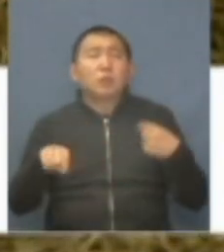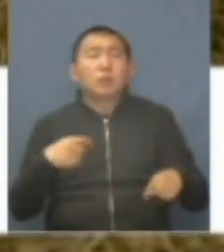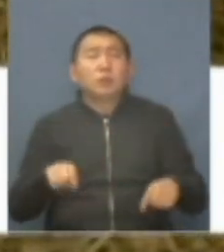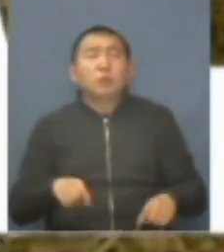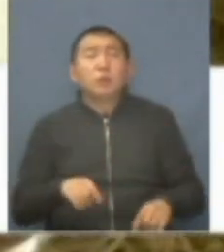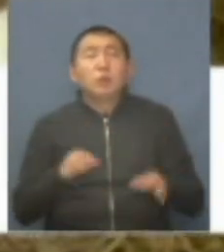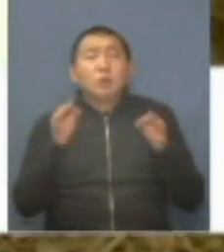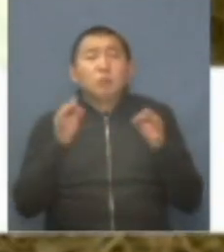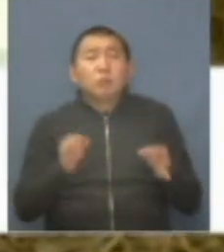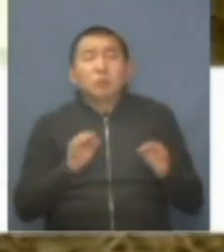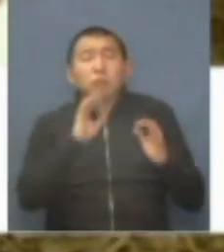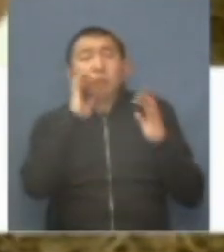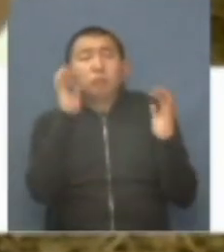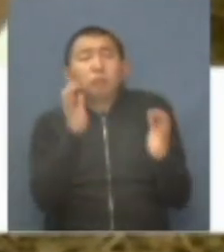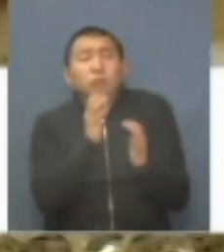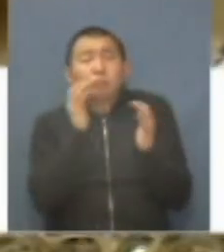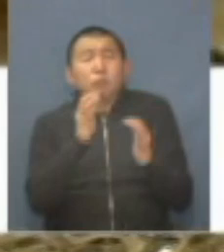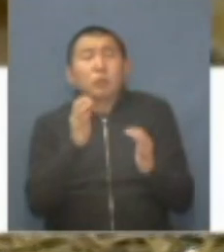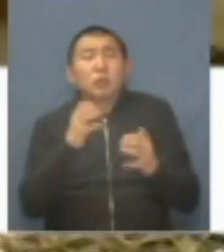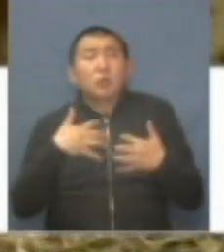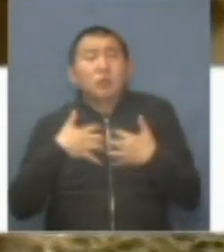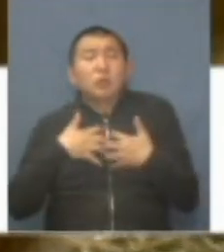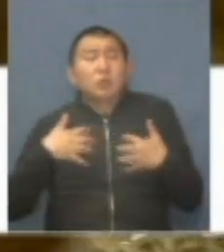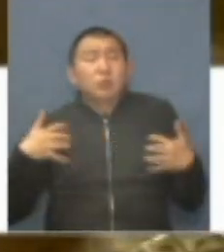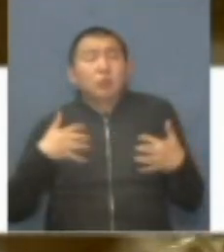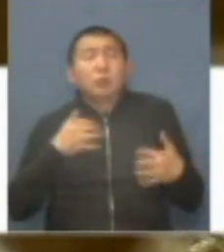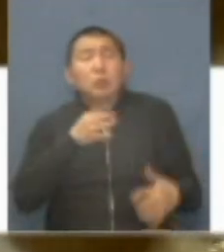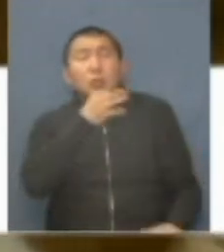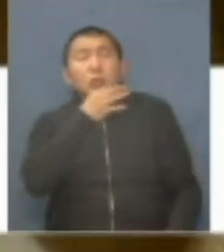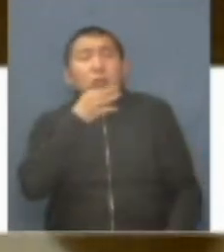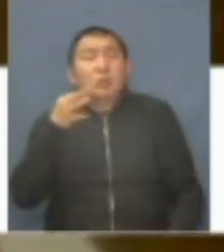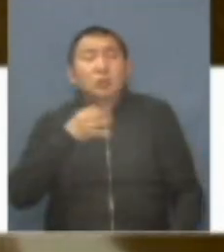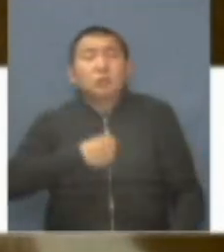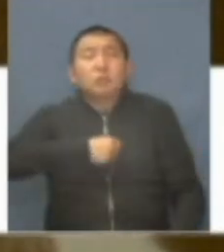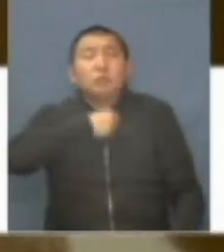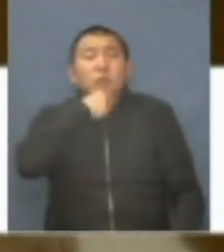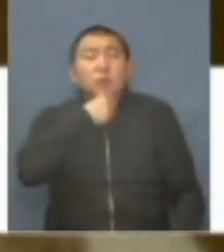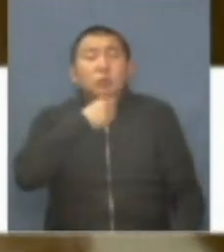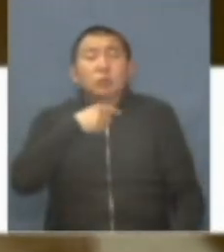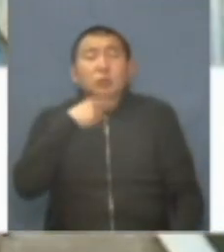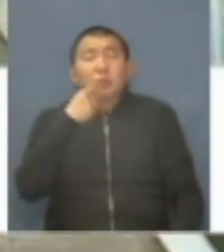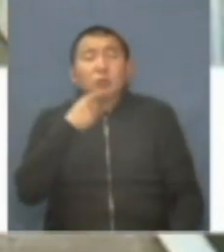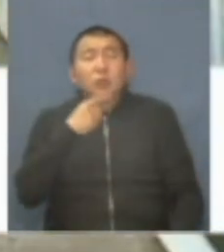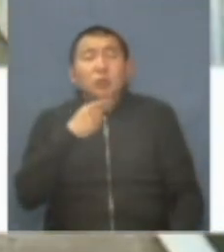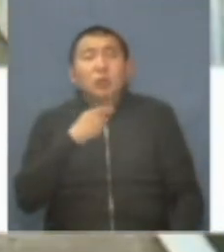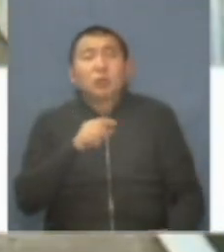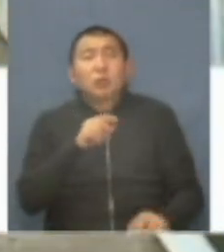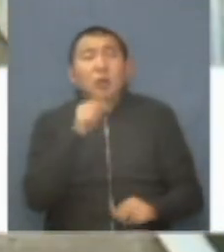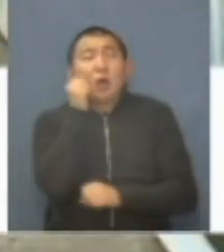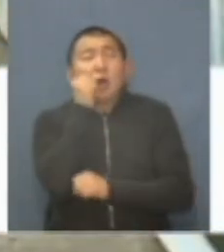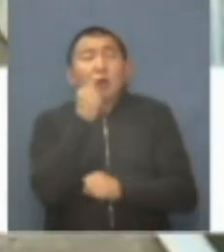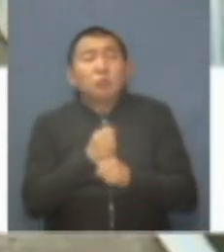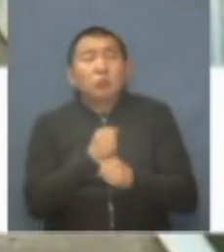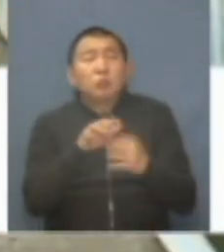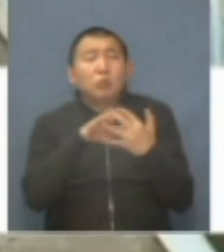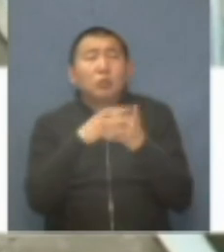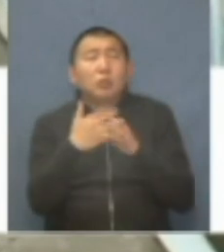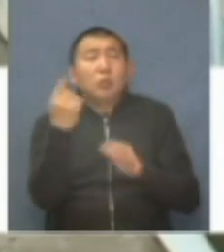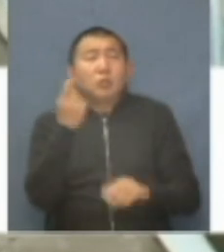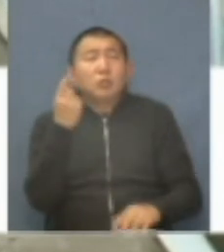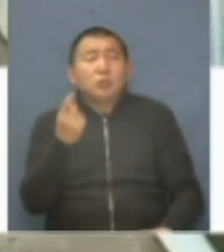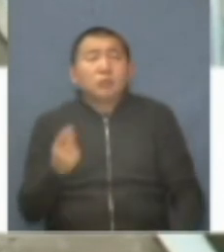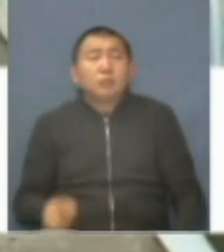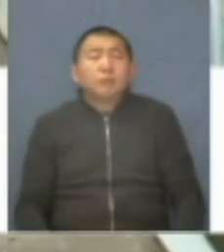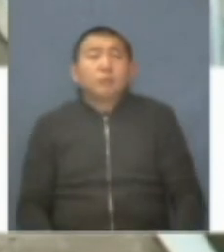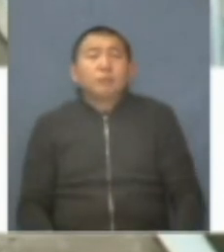важно правильно ухаживать за животными с раннего возраста, отмечают сотрудники крестьянского хозяйства. Ну, наша цель